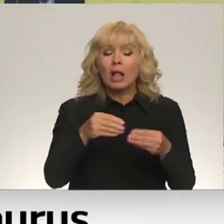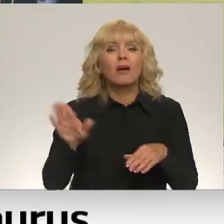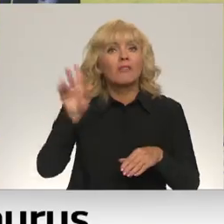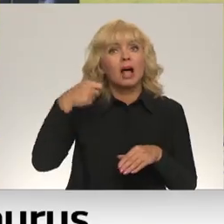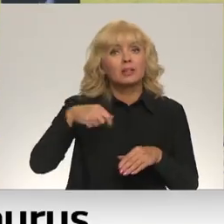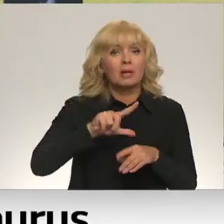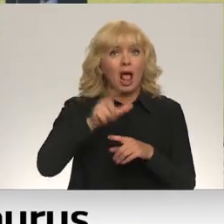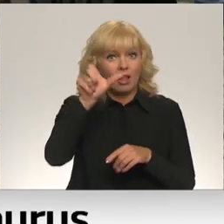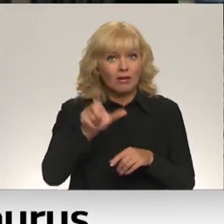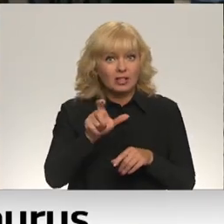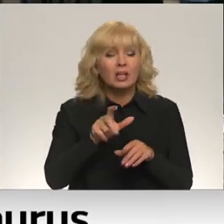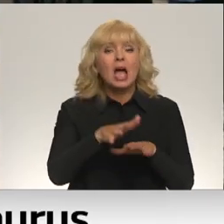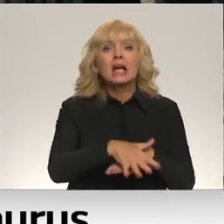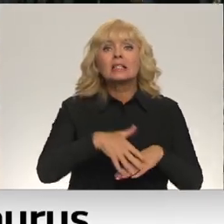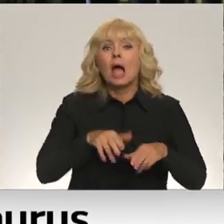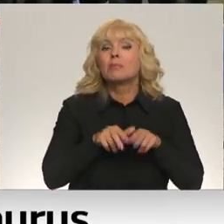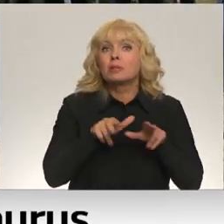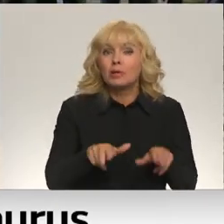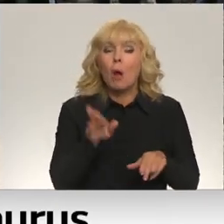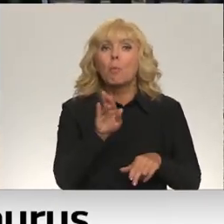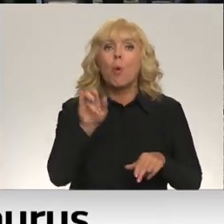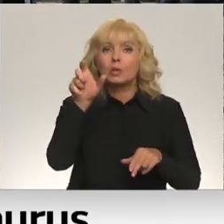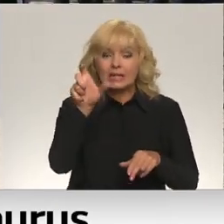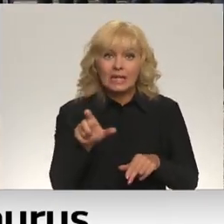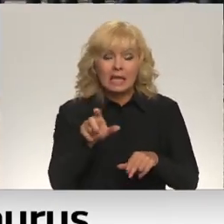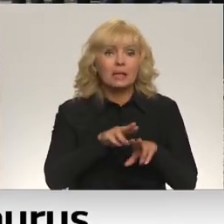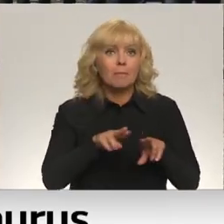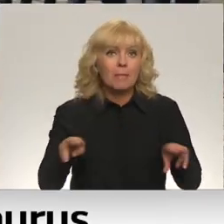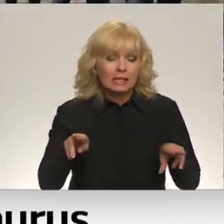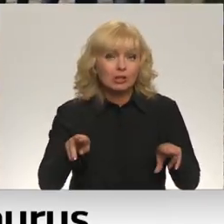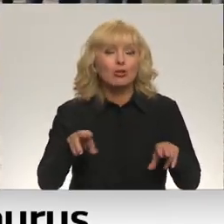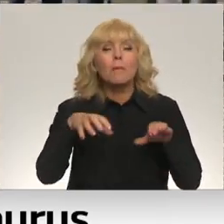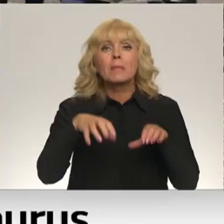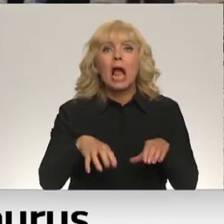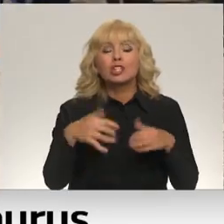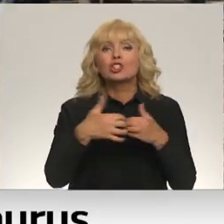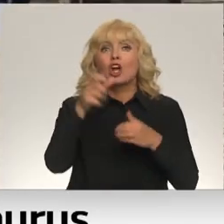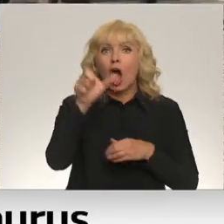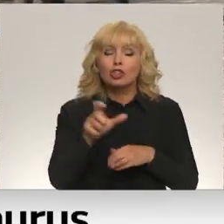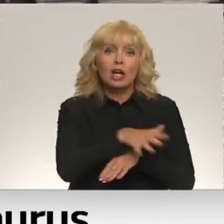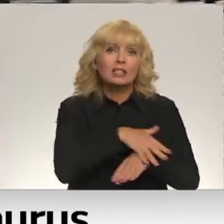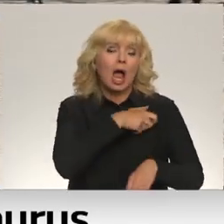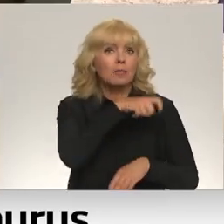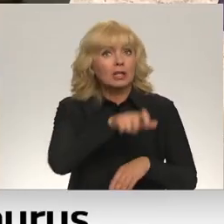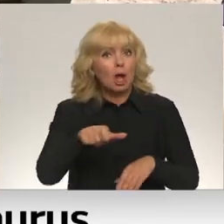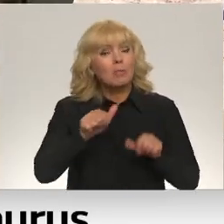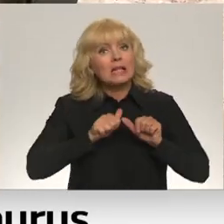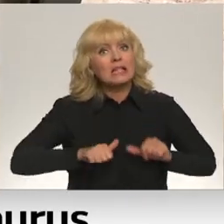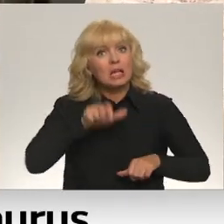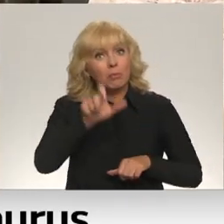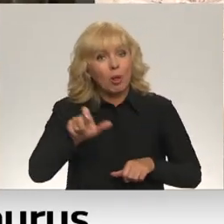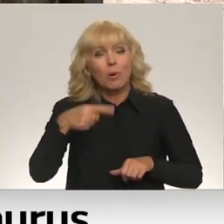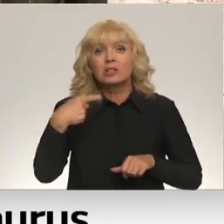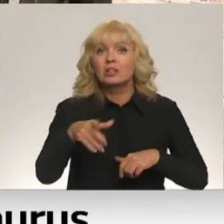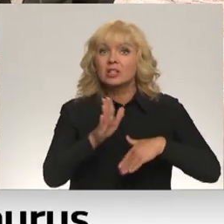Levits, saimas priekšsēdētāji Ināra Mūrniece, ministra prezidents Krišānis Kariņš, saimas deputāti, diplomāti un citas